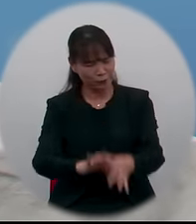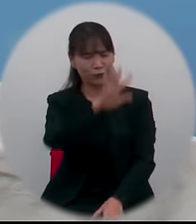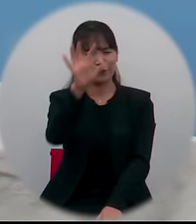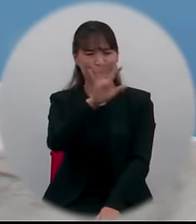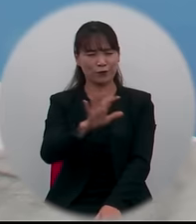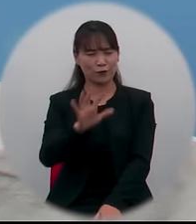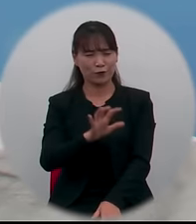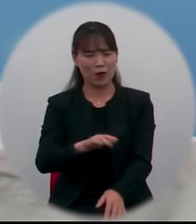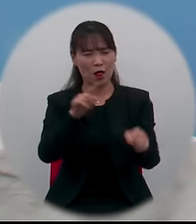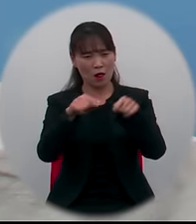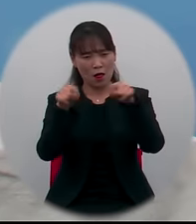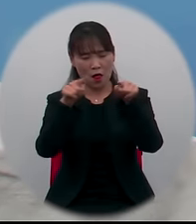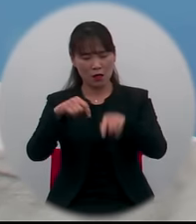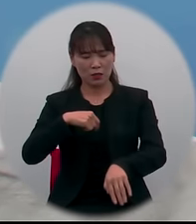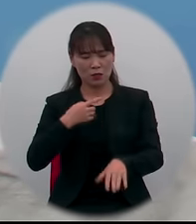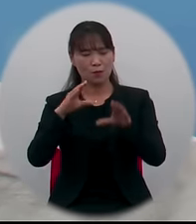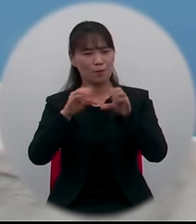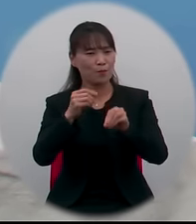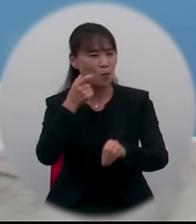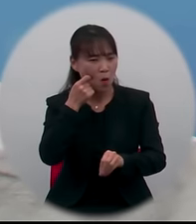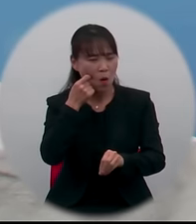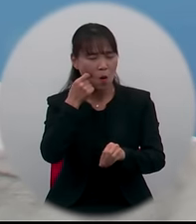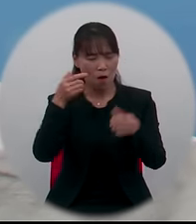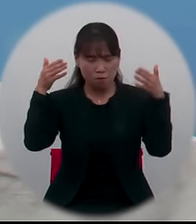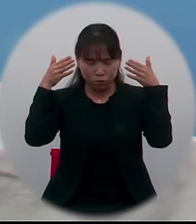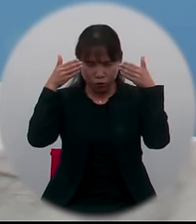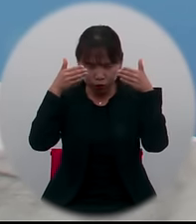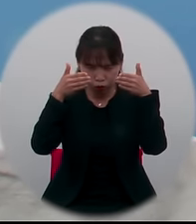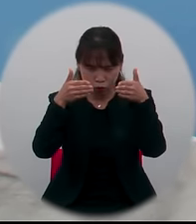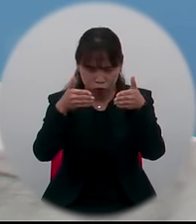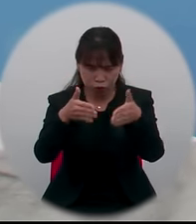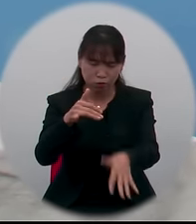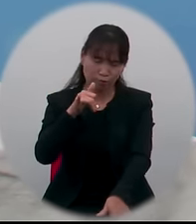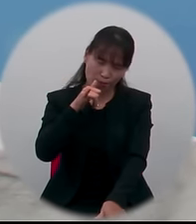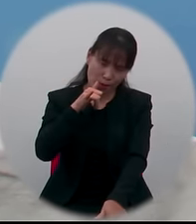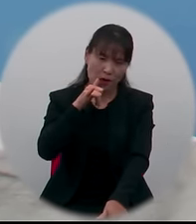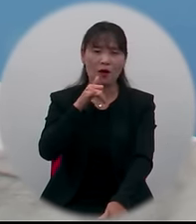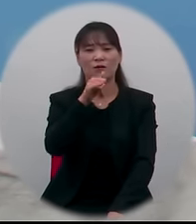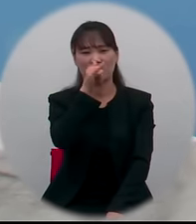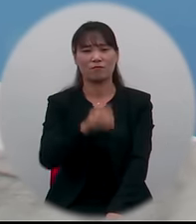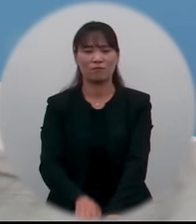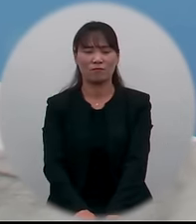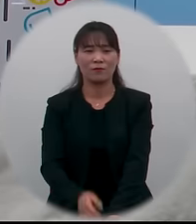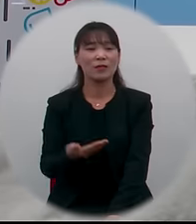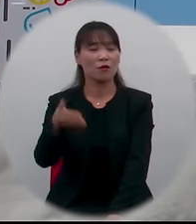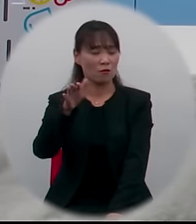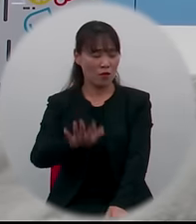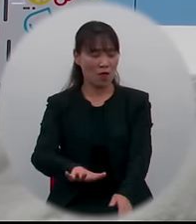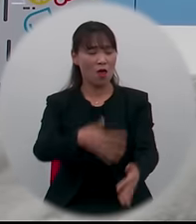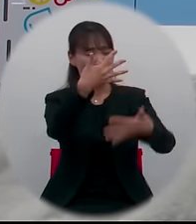그것을 스스로 멈추지 못하고 굉장히 몰입해서 재미있게 보고 있다라고 할 수 있겠습니다 그런데